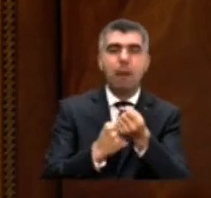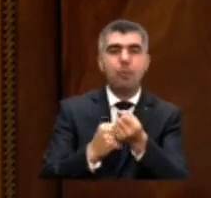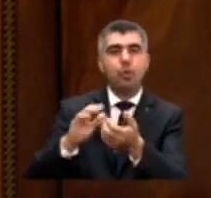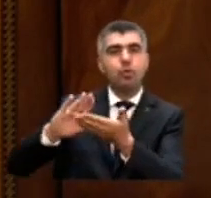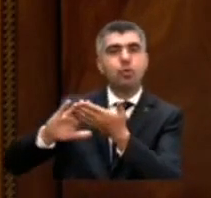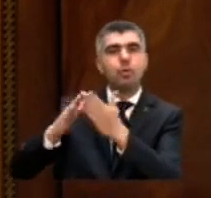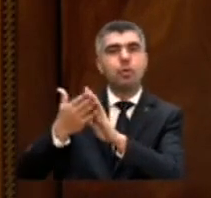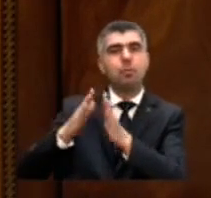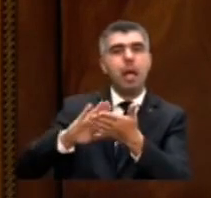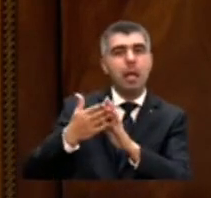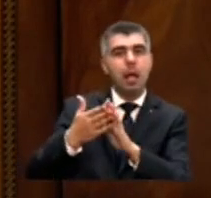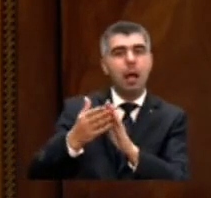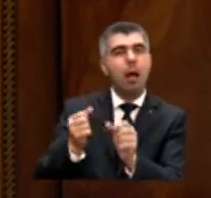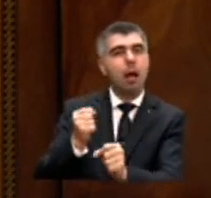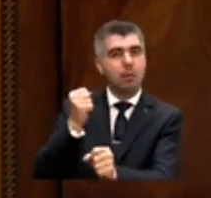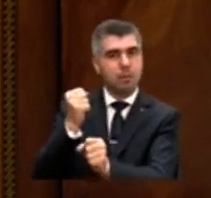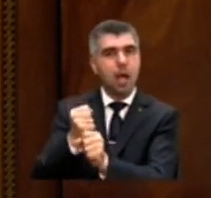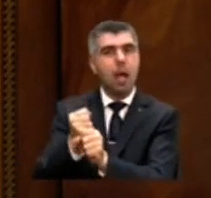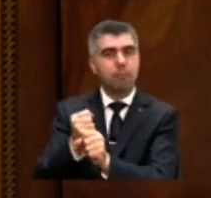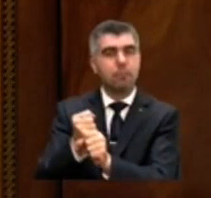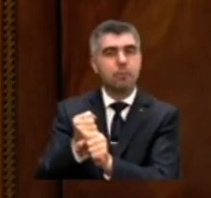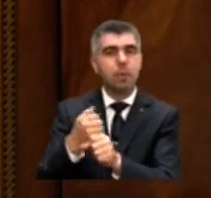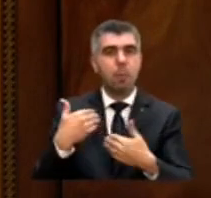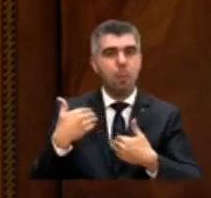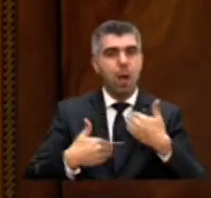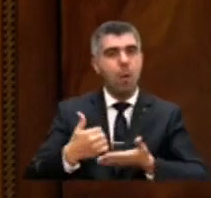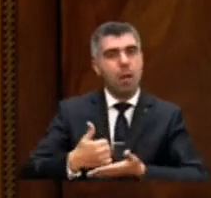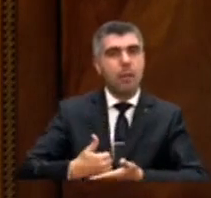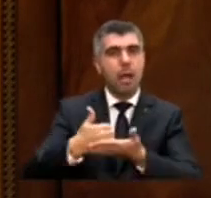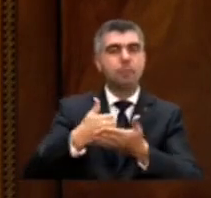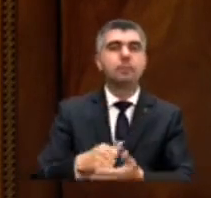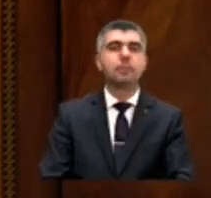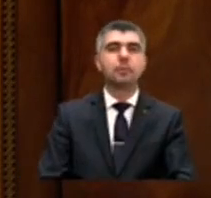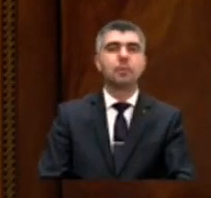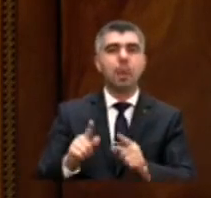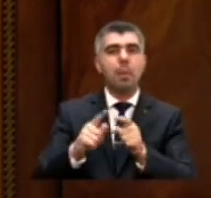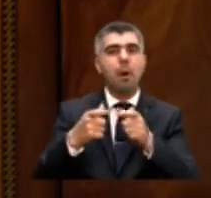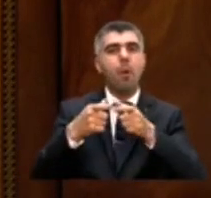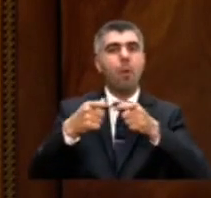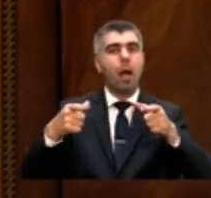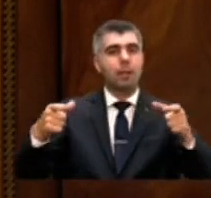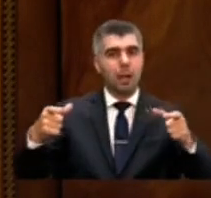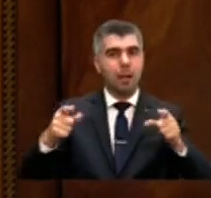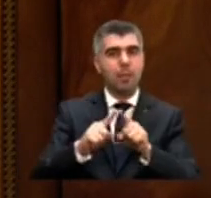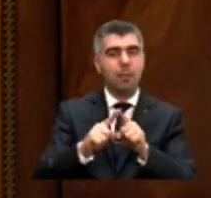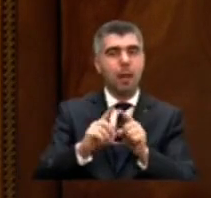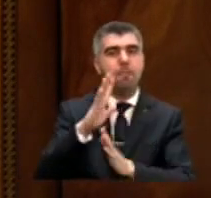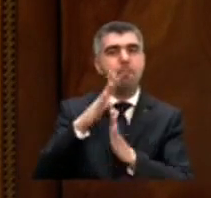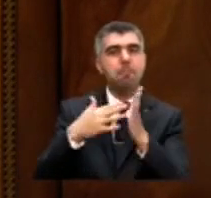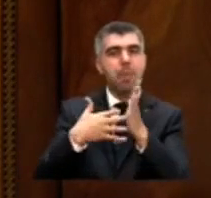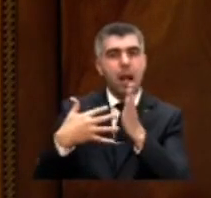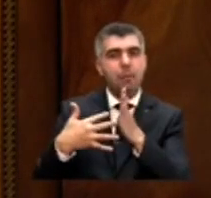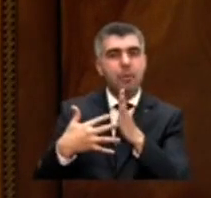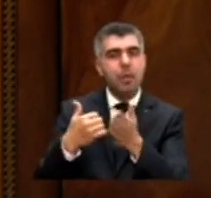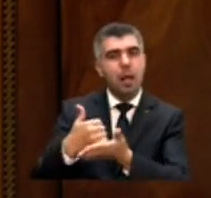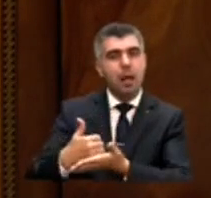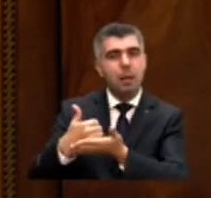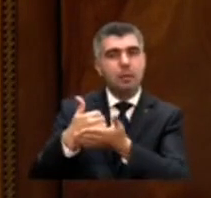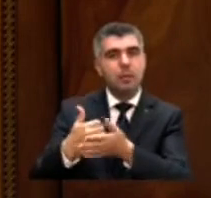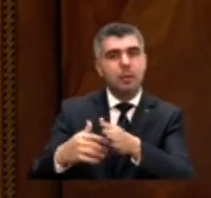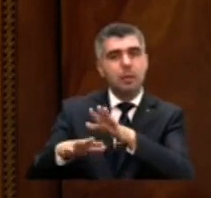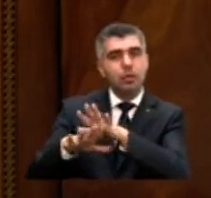العاملة بالفعل على إدماجهم. ومن أجل توسيع نطاق برامج المساعدة الاجتماعية عبر تحويلات